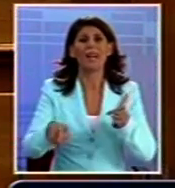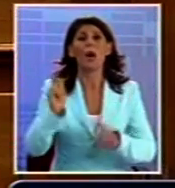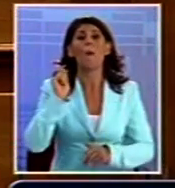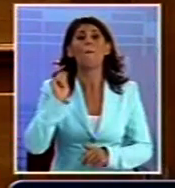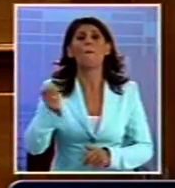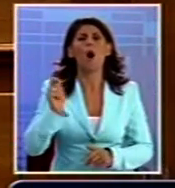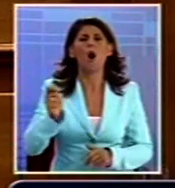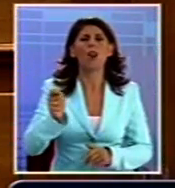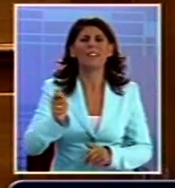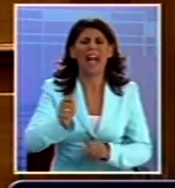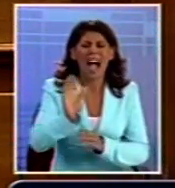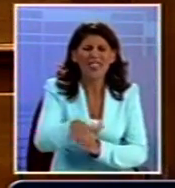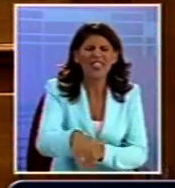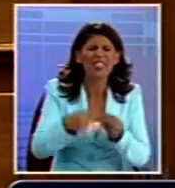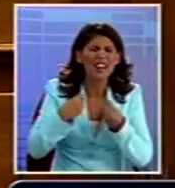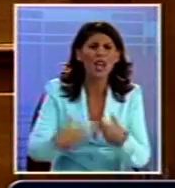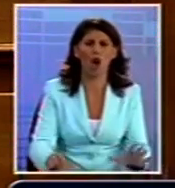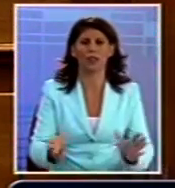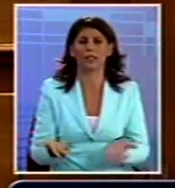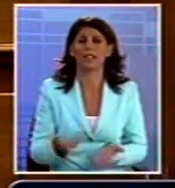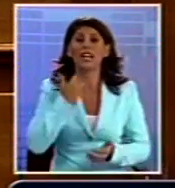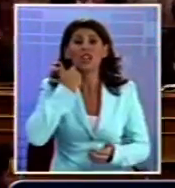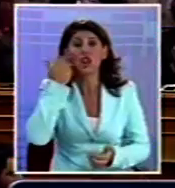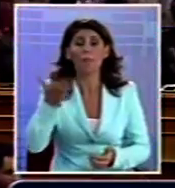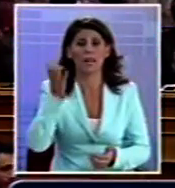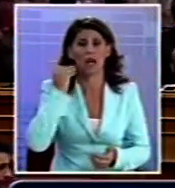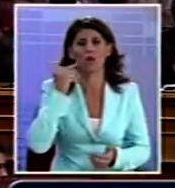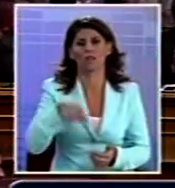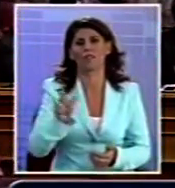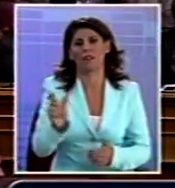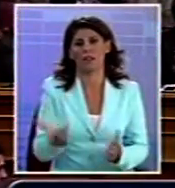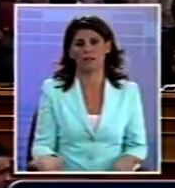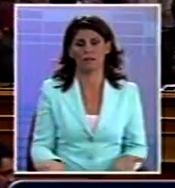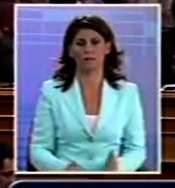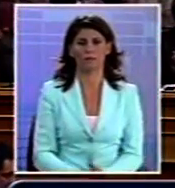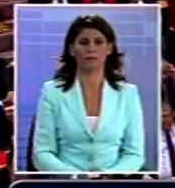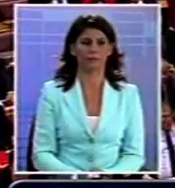πολιτικής αθλειότητας και είναι ντροπή να ακούγονται τέτοιες λέξεις.